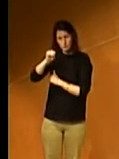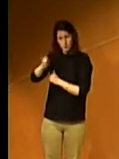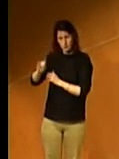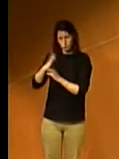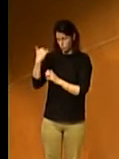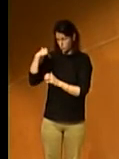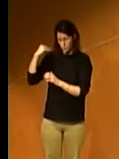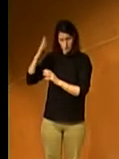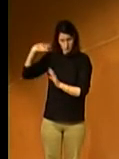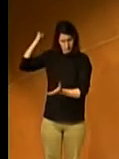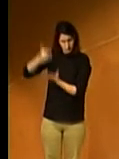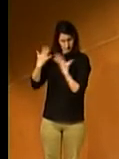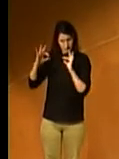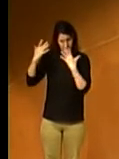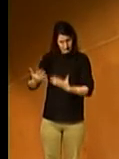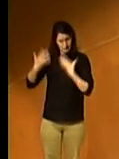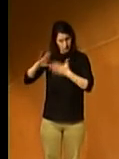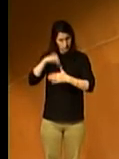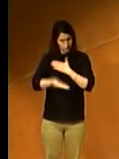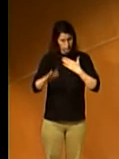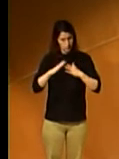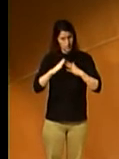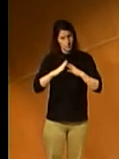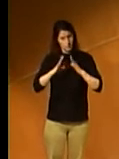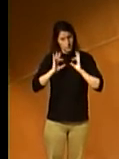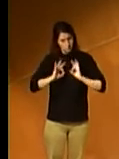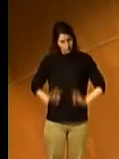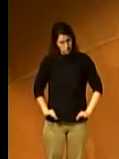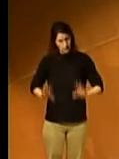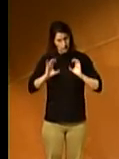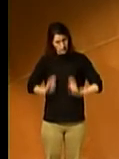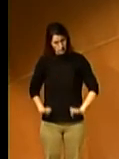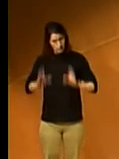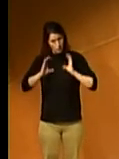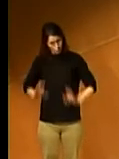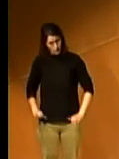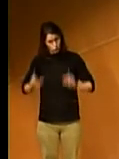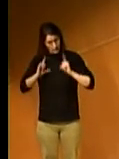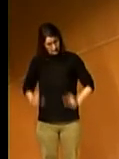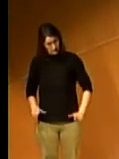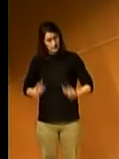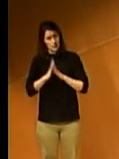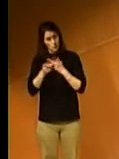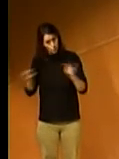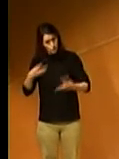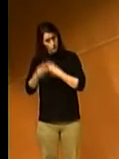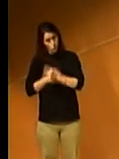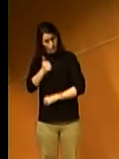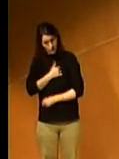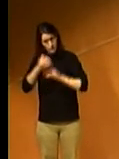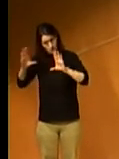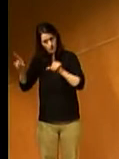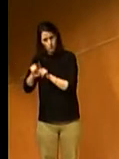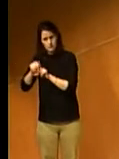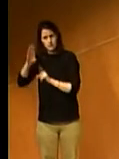écoles maternelles, primaires, des collèges, des lycées publics ou privés, et aussi des BTS. Donc vous avez une expérience assez complète de ce